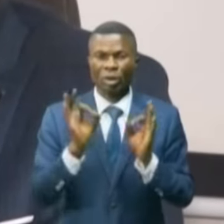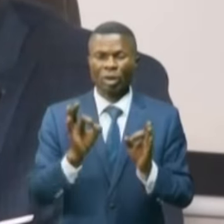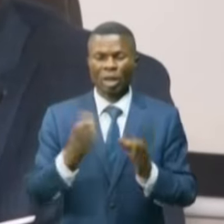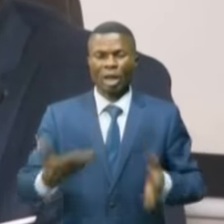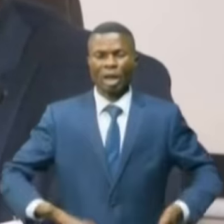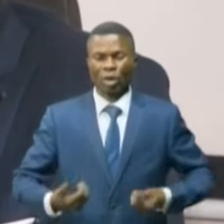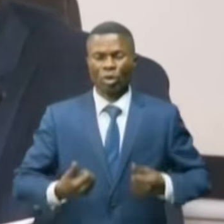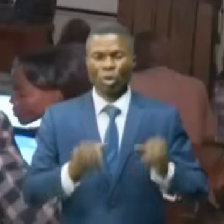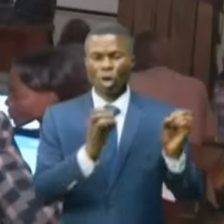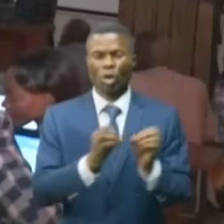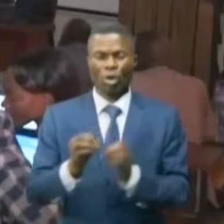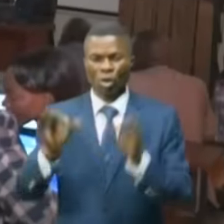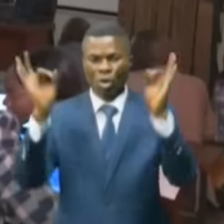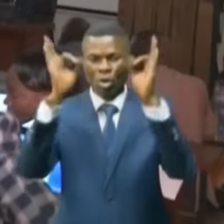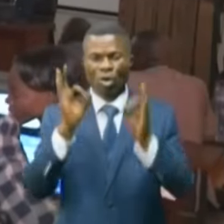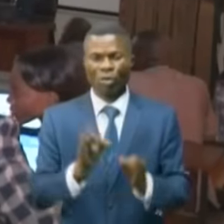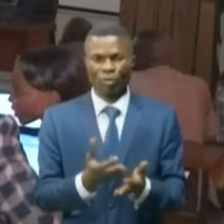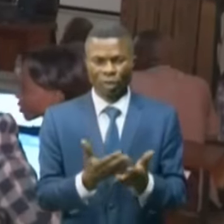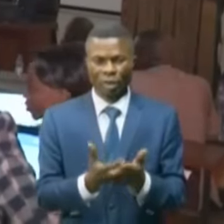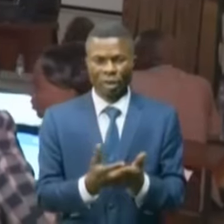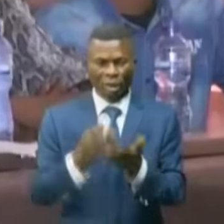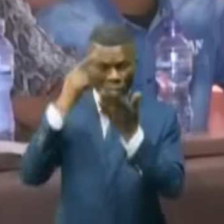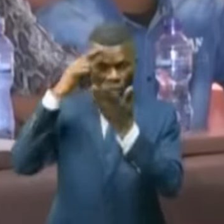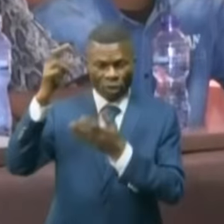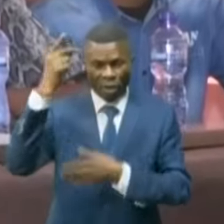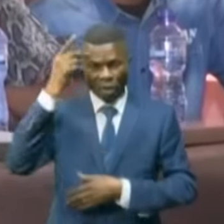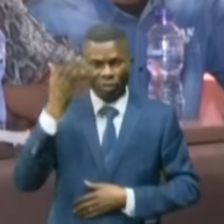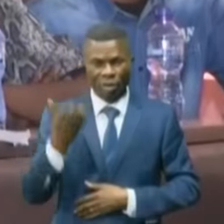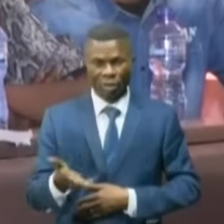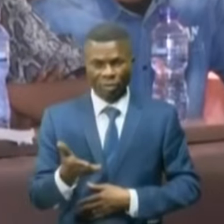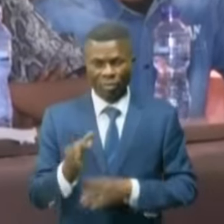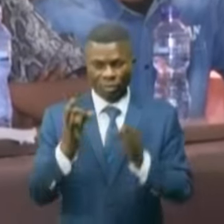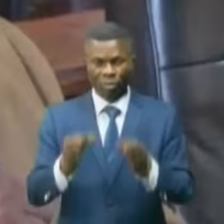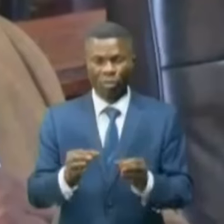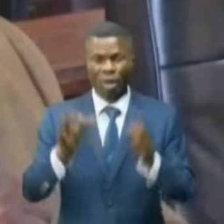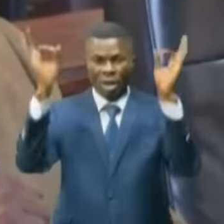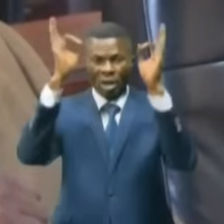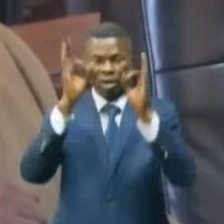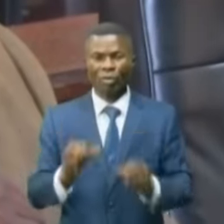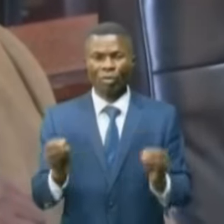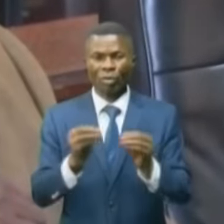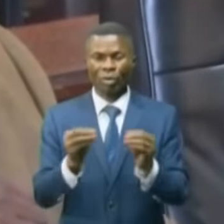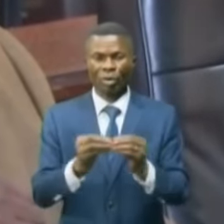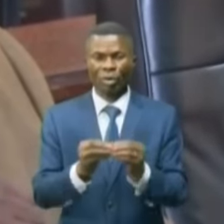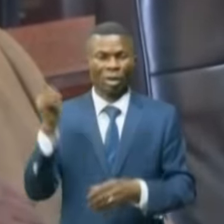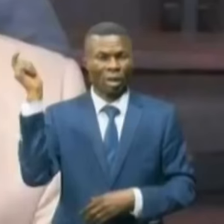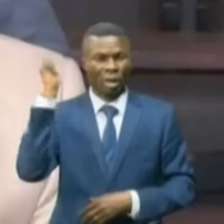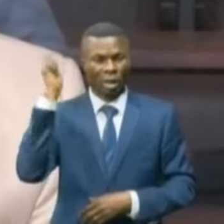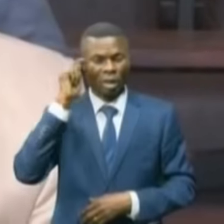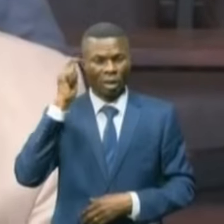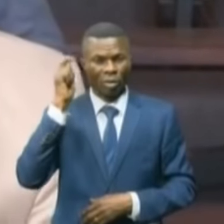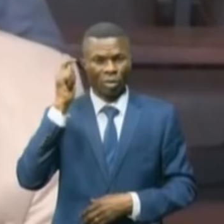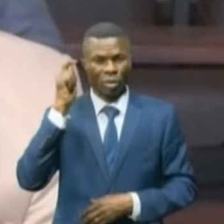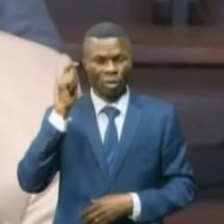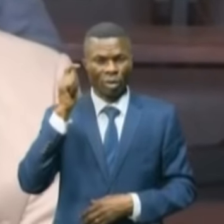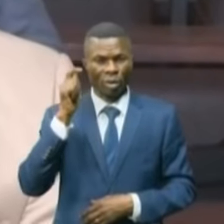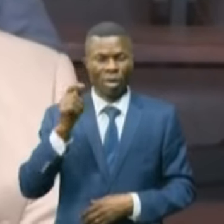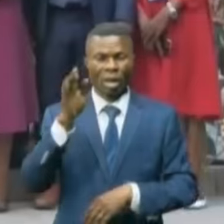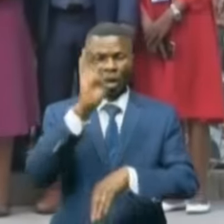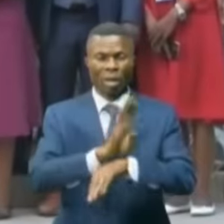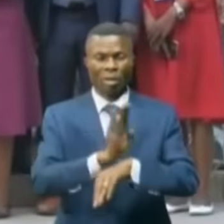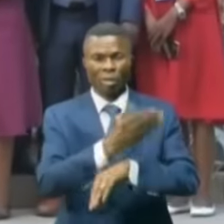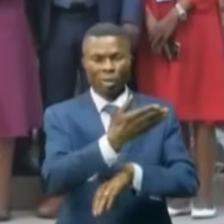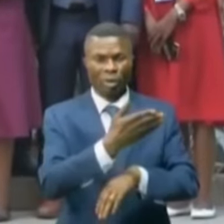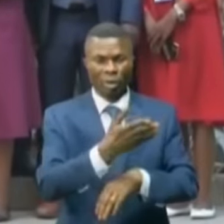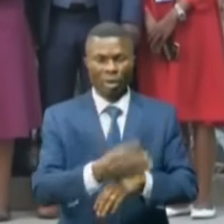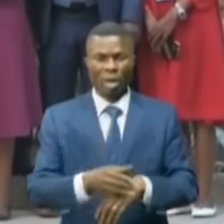salué l'organisation de ce colloque par l'Université de Kinshasa. Ce colloque a réuni des professeurs venus du Congo-Brazzaville, de